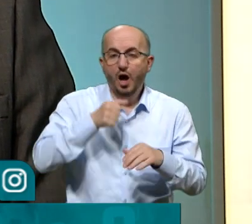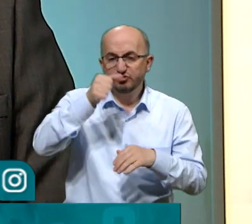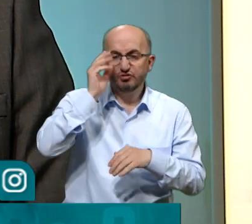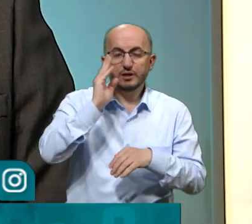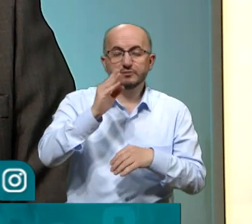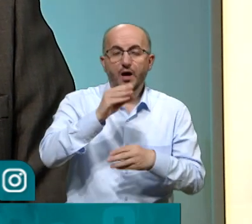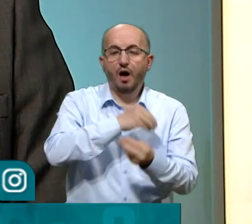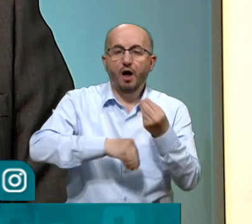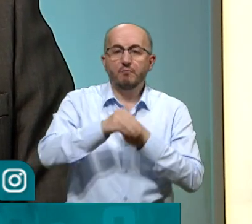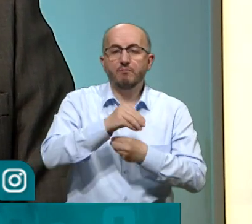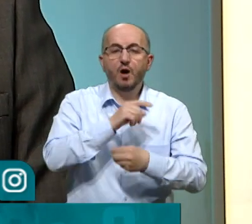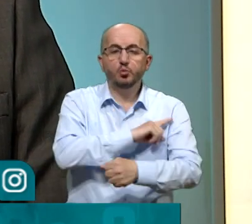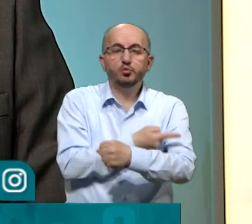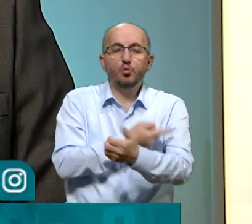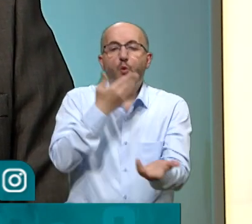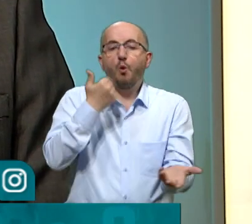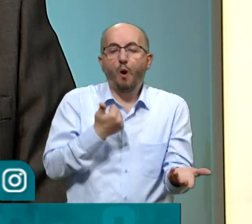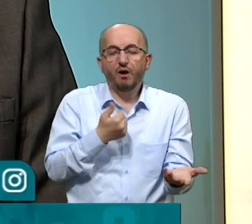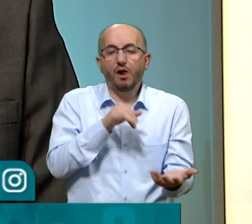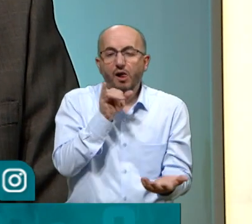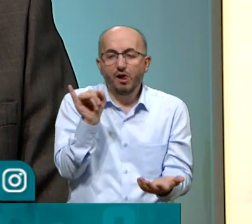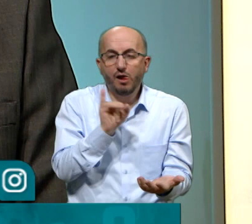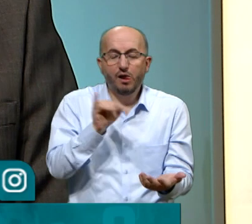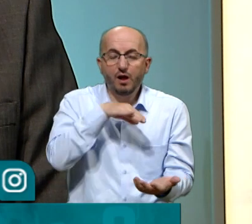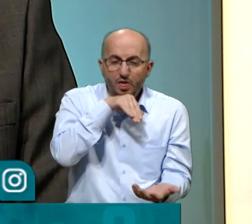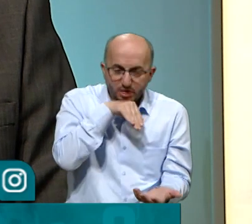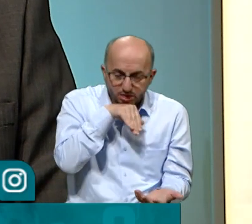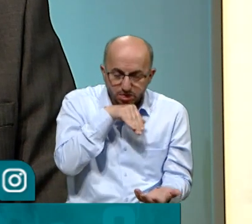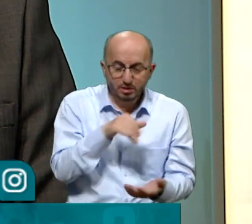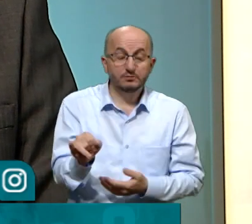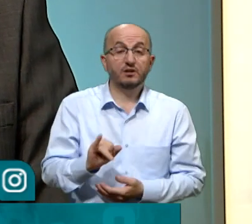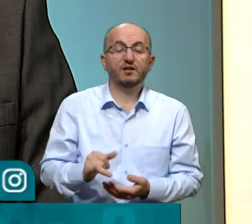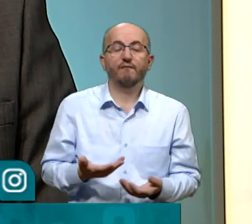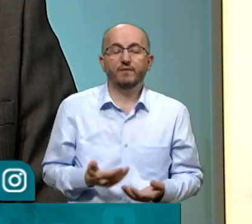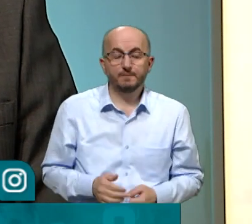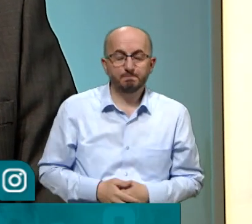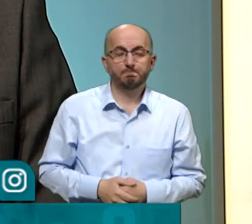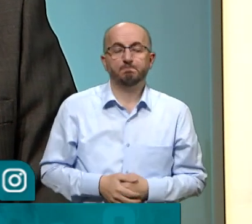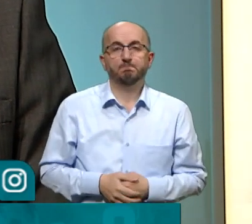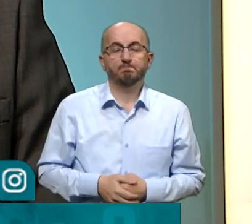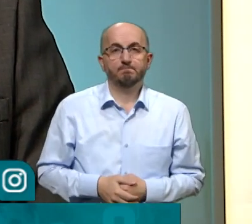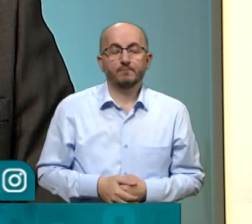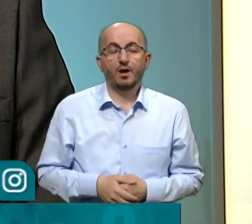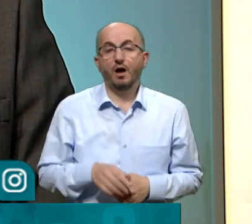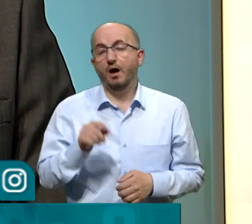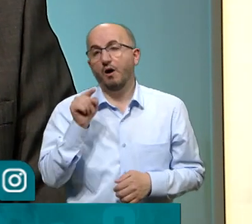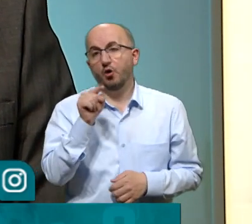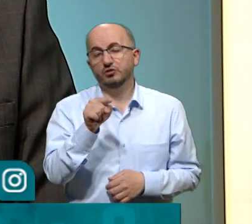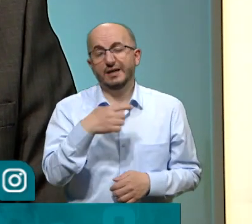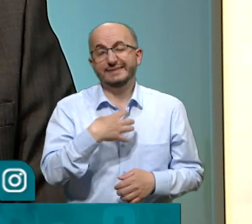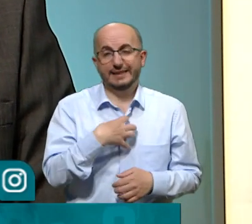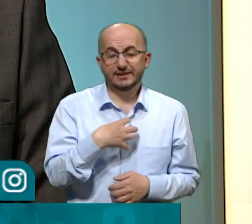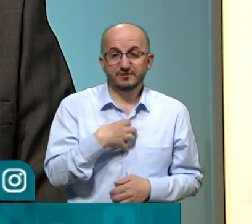Eda etme imkanı yok olacak yahut da çok ihtiyarlamış düşkün hale gelmiş işte orada